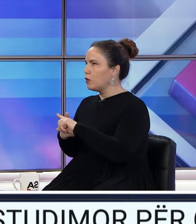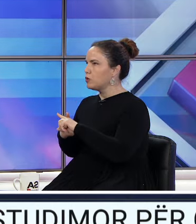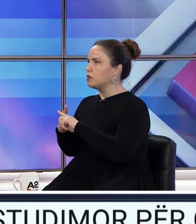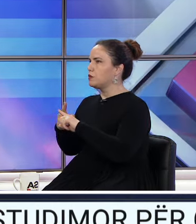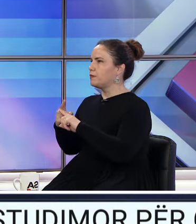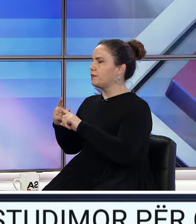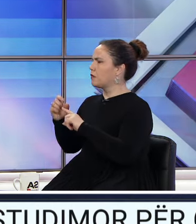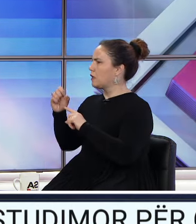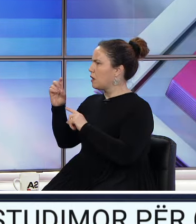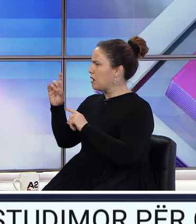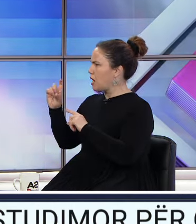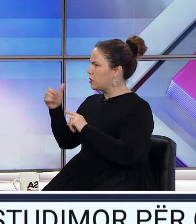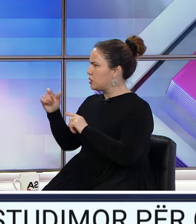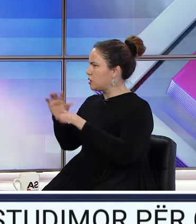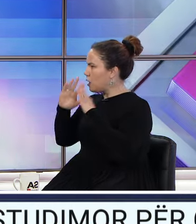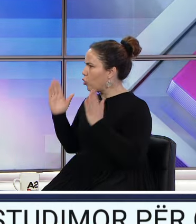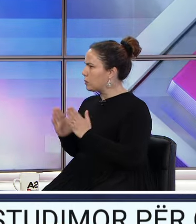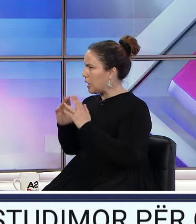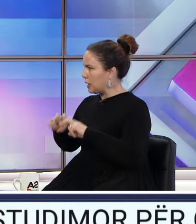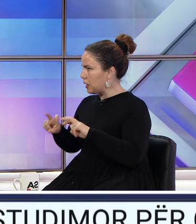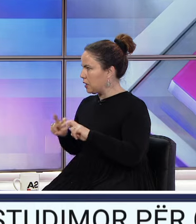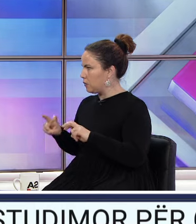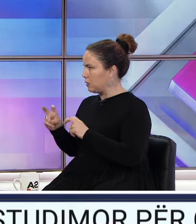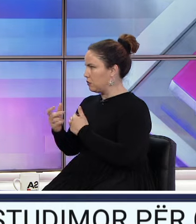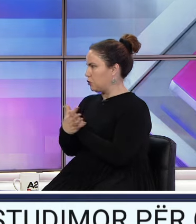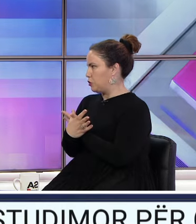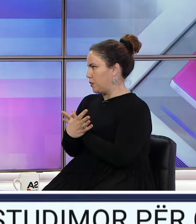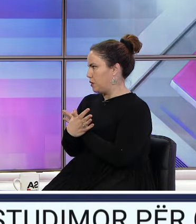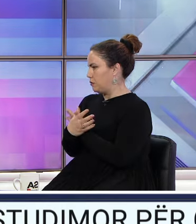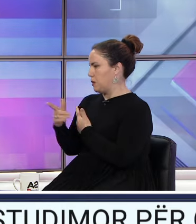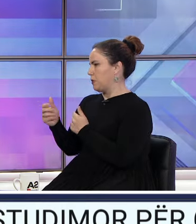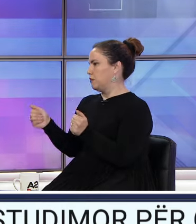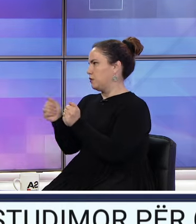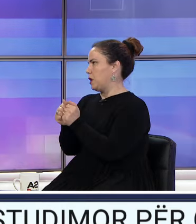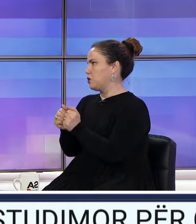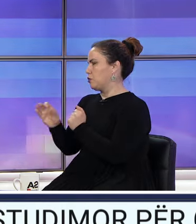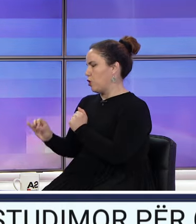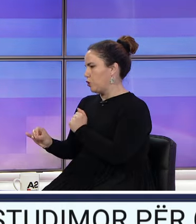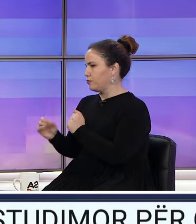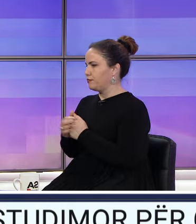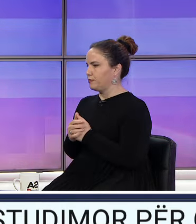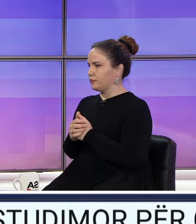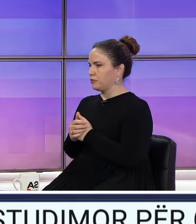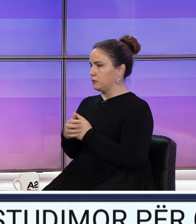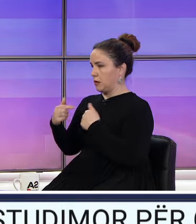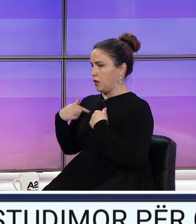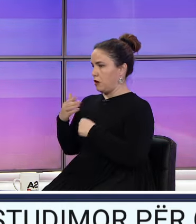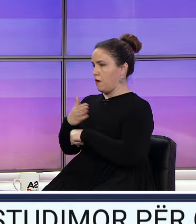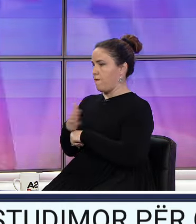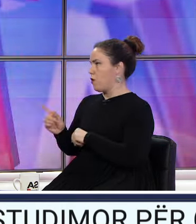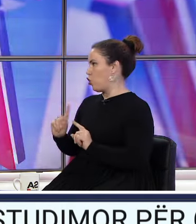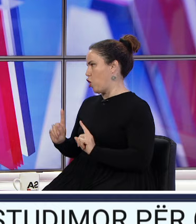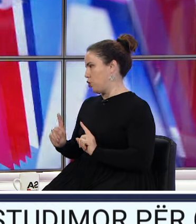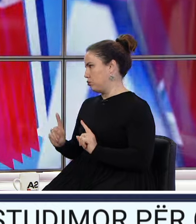për Inovacion. Do të thoja që nuk jemi vonë, sepse ka shumë vende